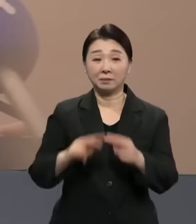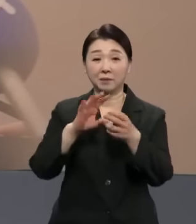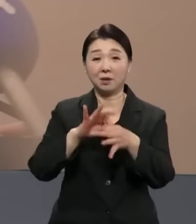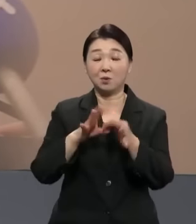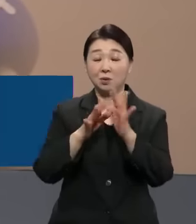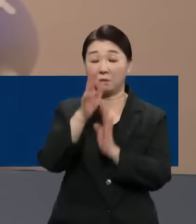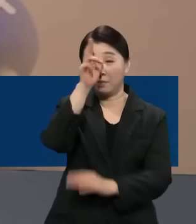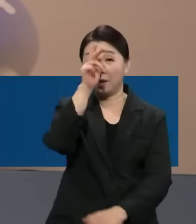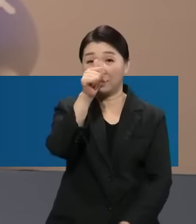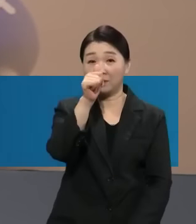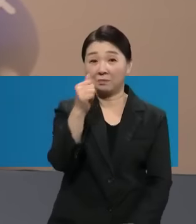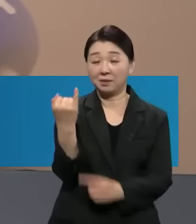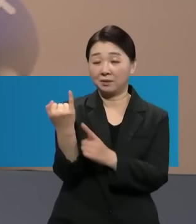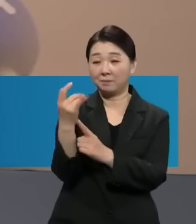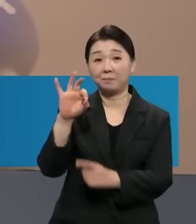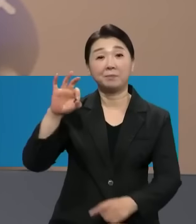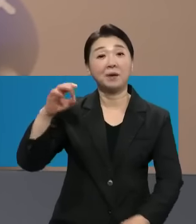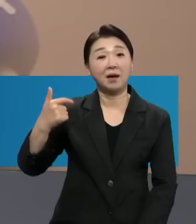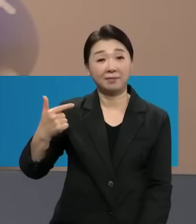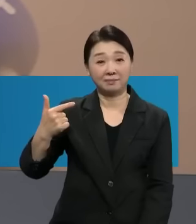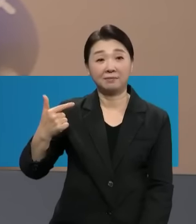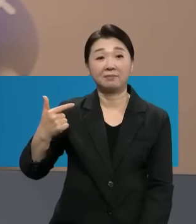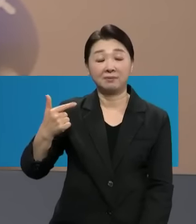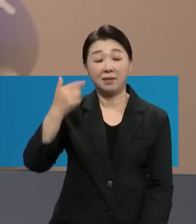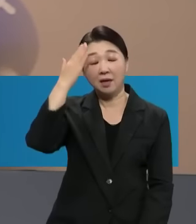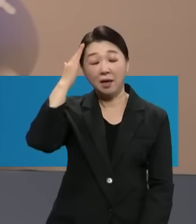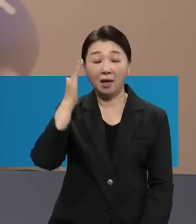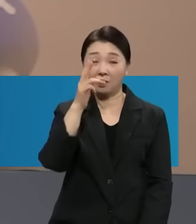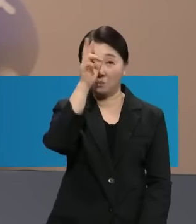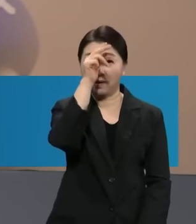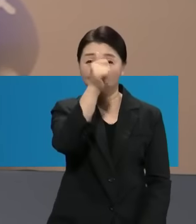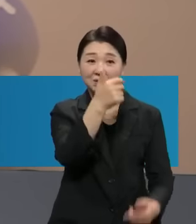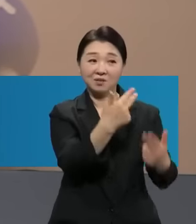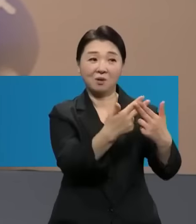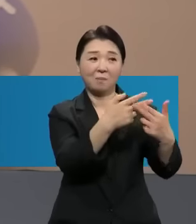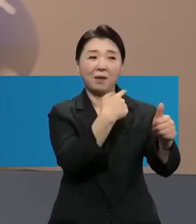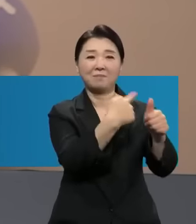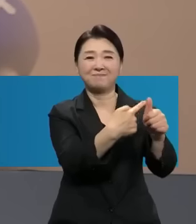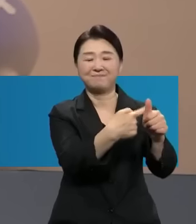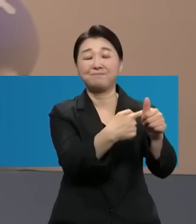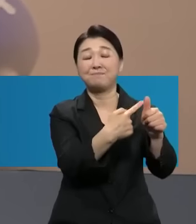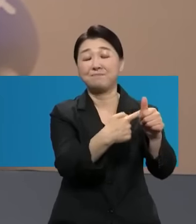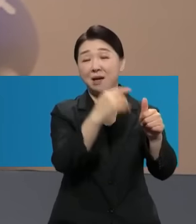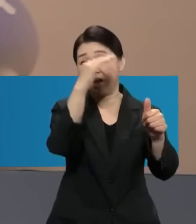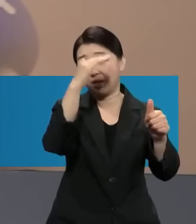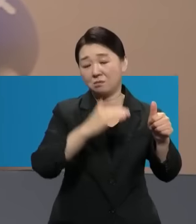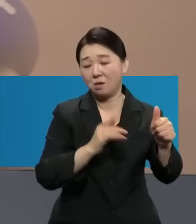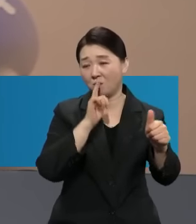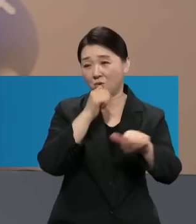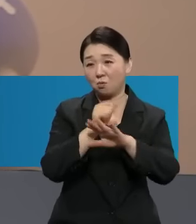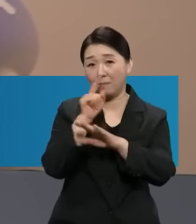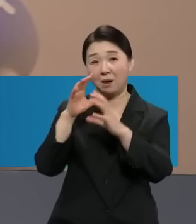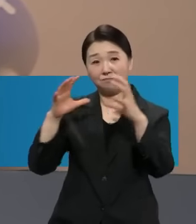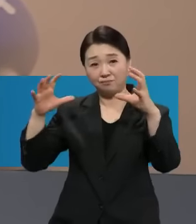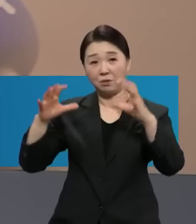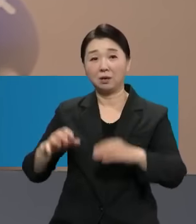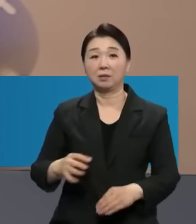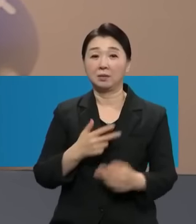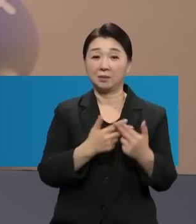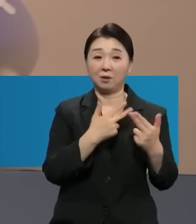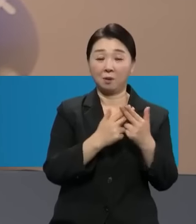파리올림픽 배드민턴 금메달리스트 안세영 선수가 대한배드민턴협회를 비판한 작심 발언에 파장이 커지고 있습니다.